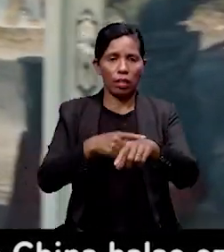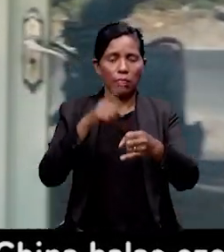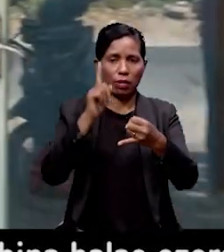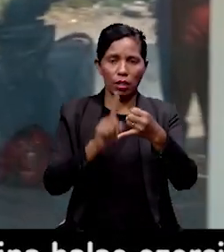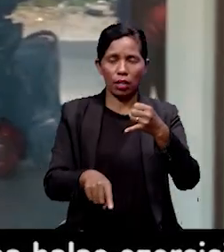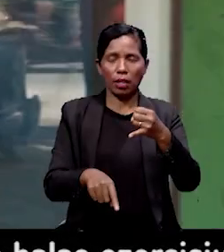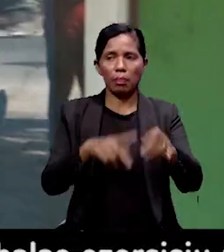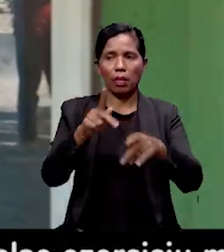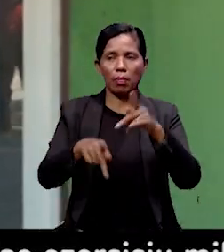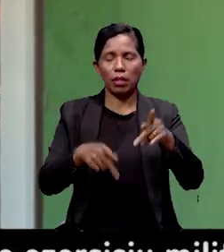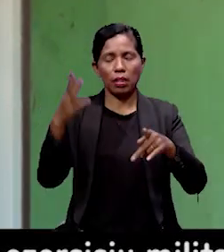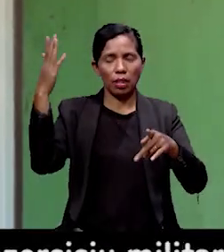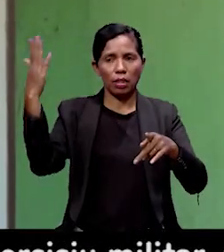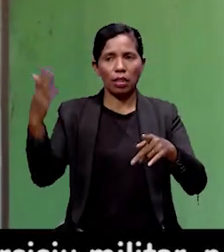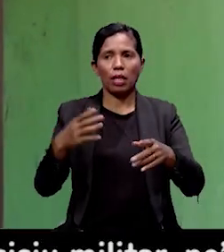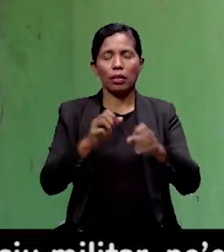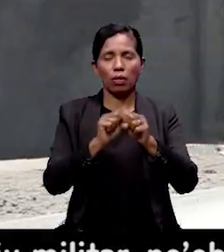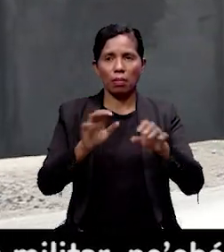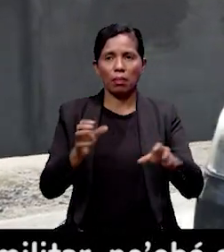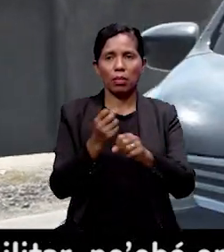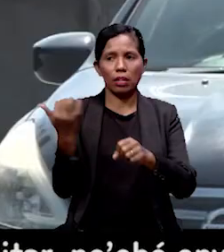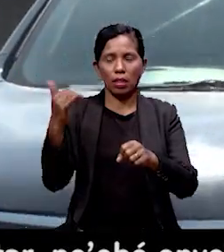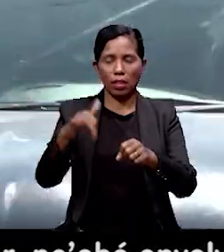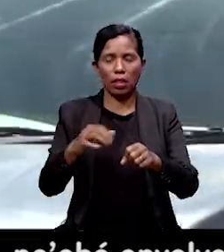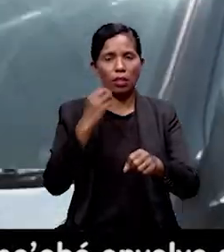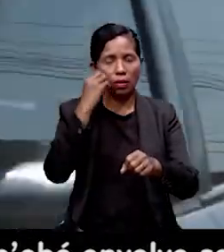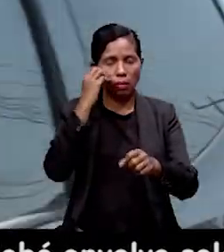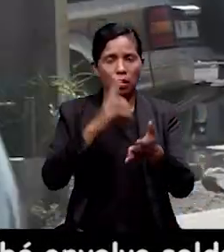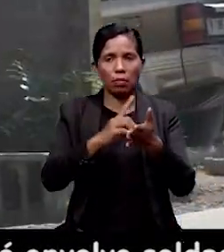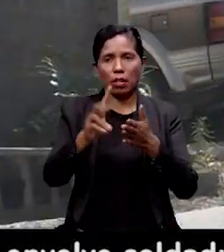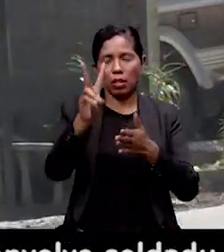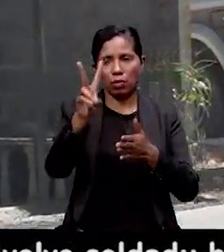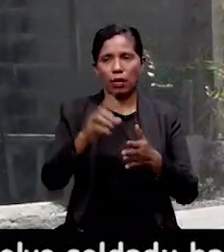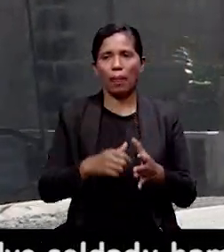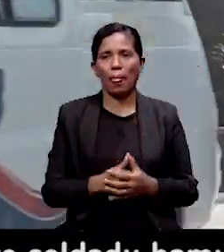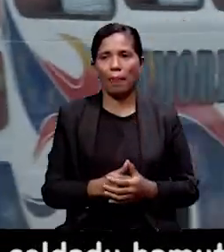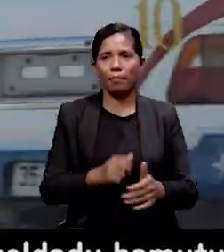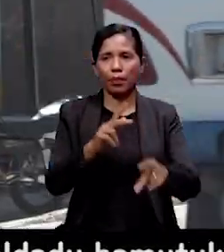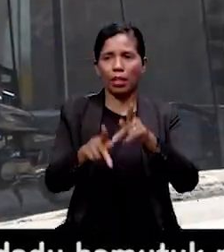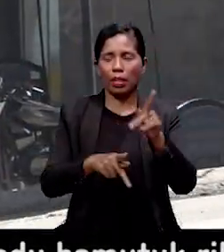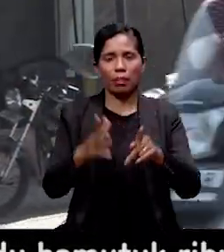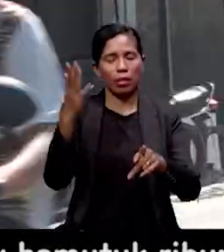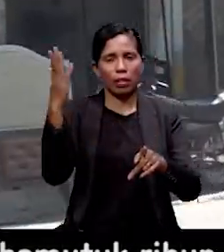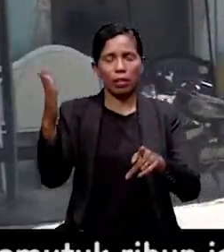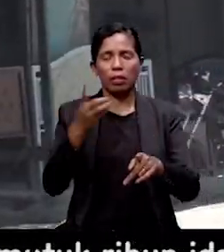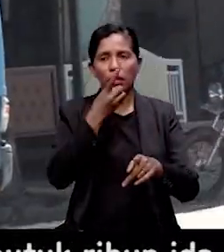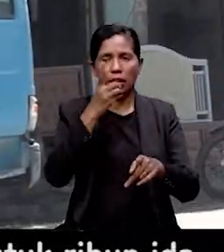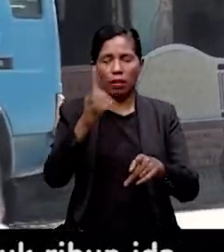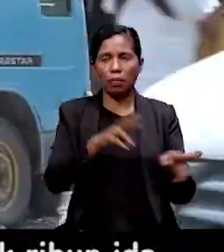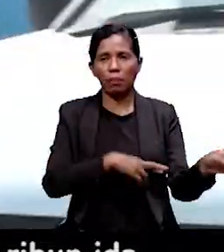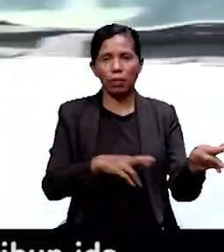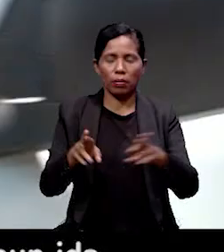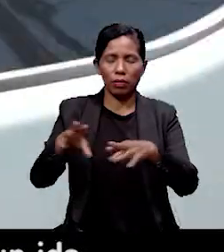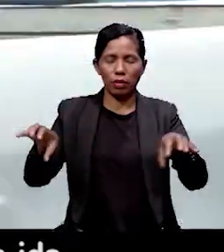afetada e a Raikoto, a Tuhamamu, que sirene relafatem durante a Semana Rua Nilaran. Comunidade afetada sira declara pronto